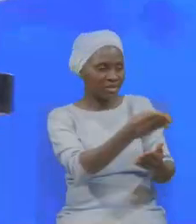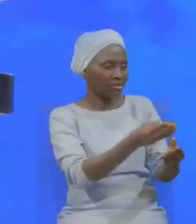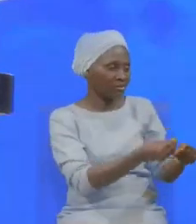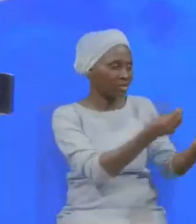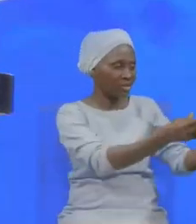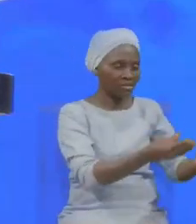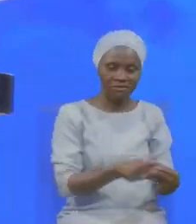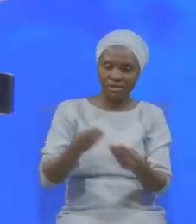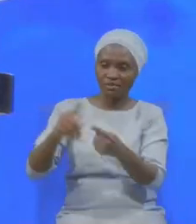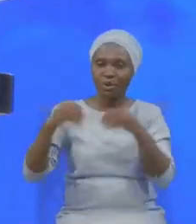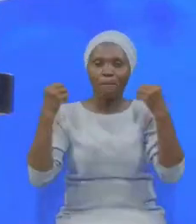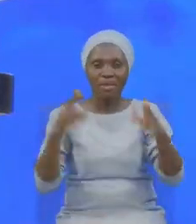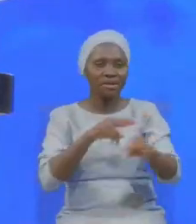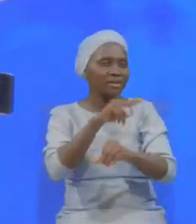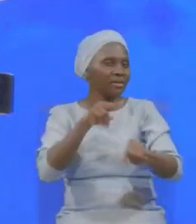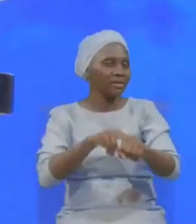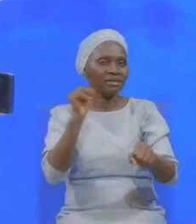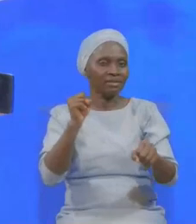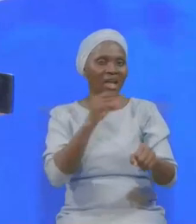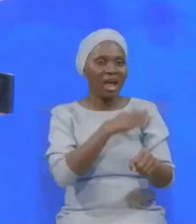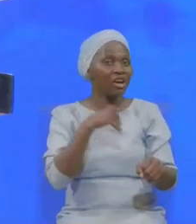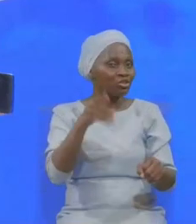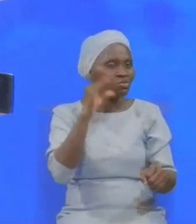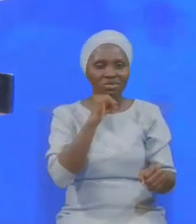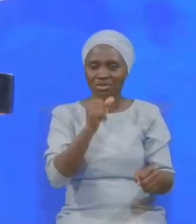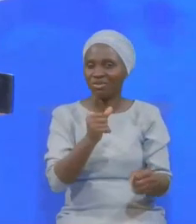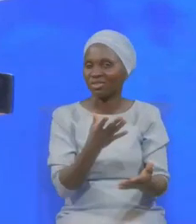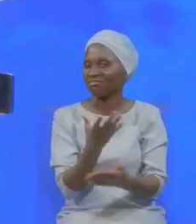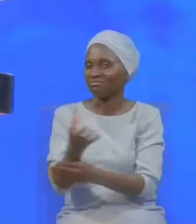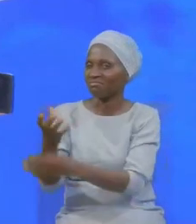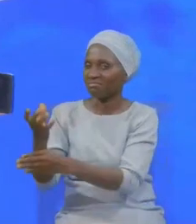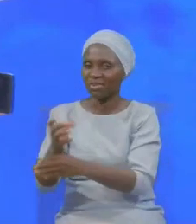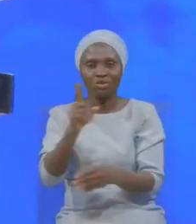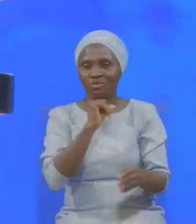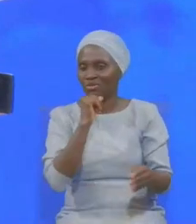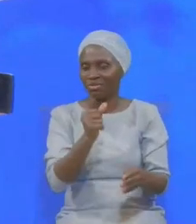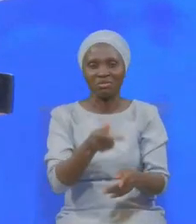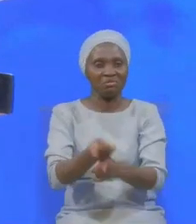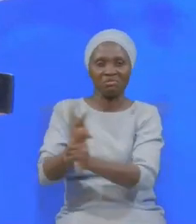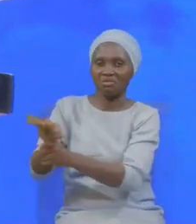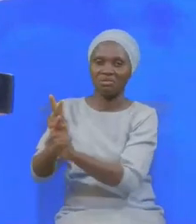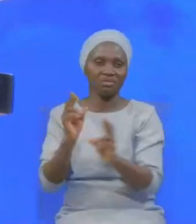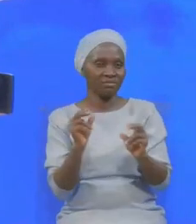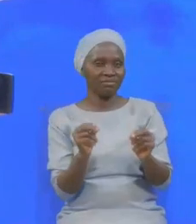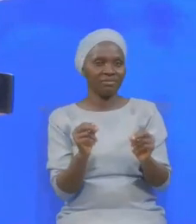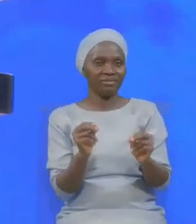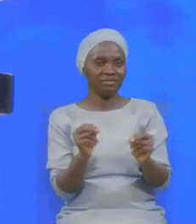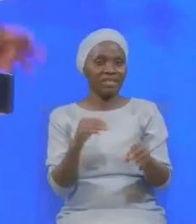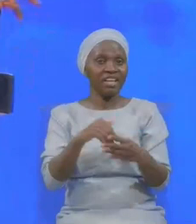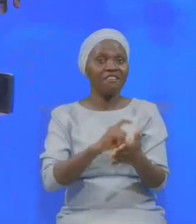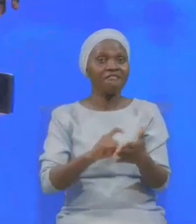de nations, tu n'emprunteras point. Voilà le verset